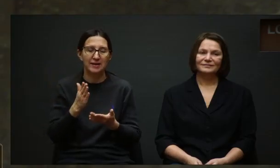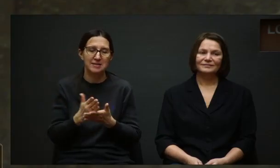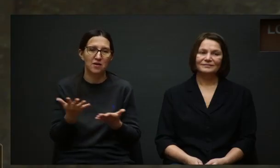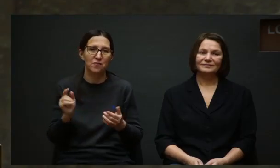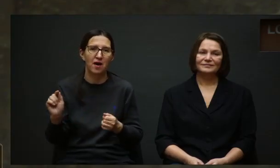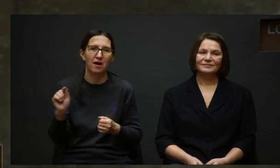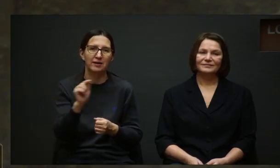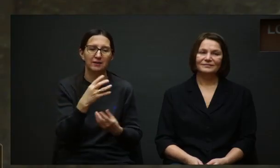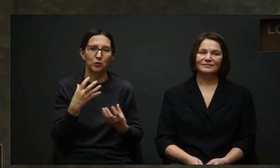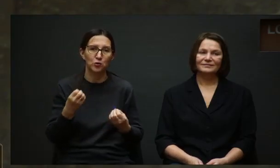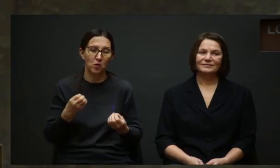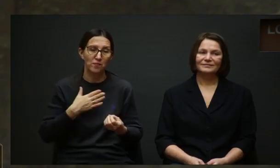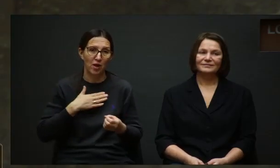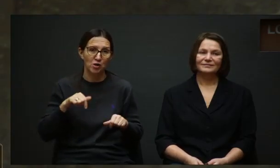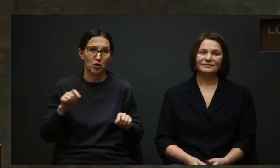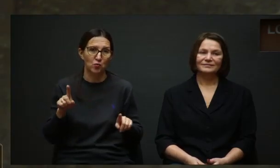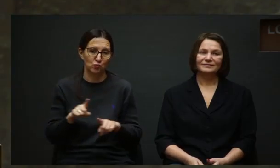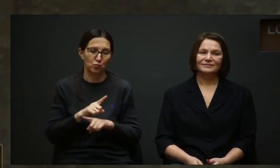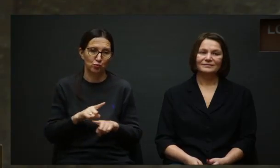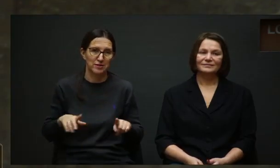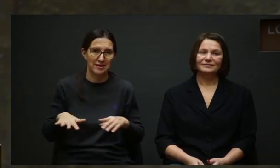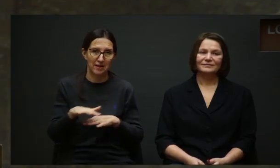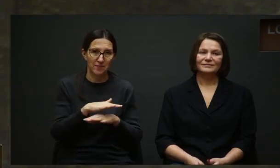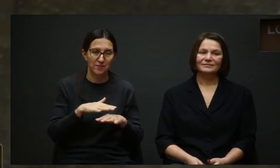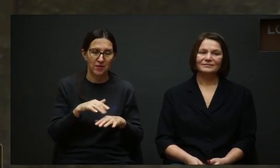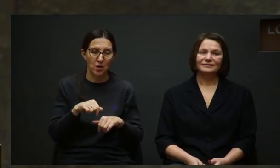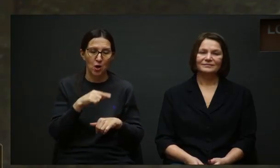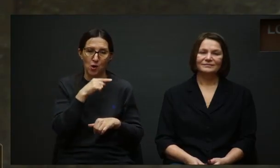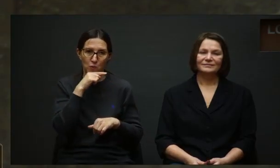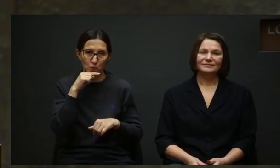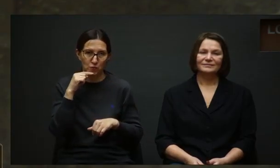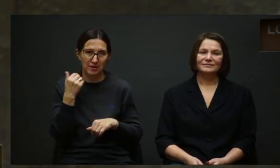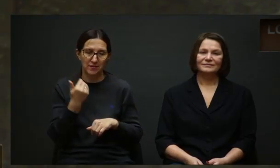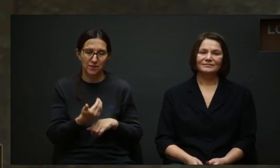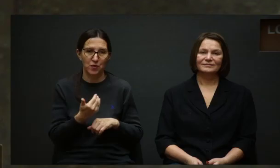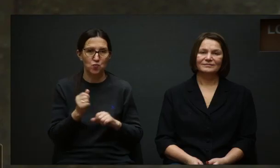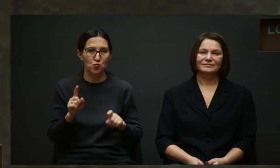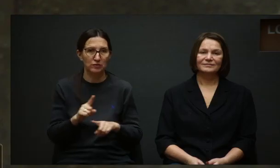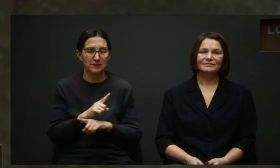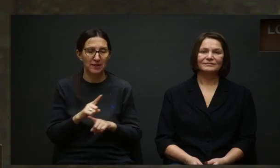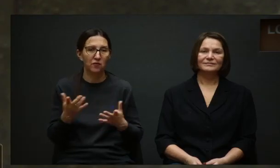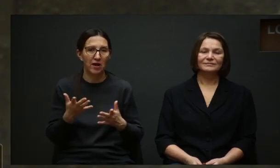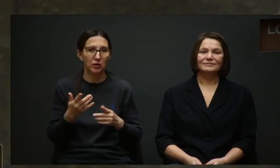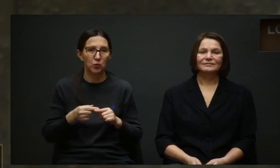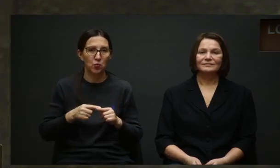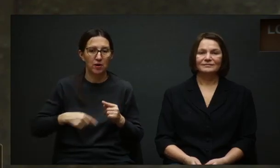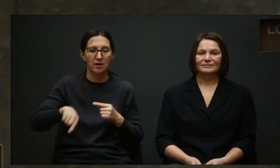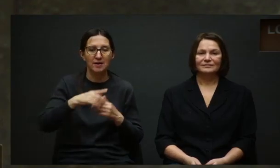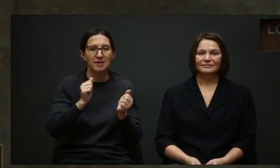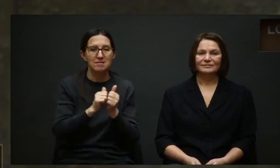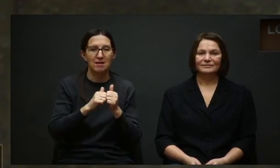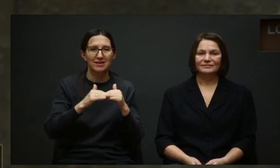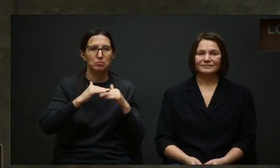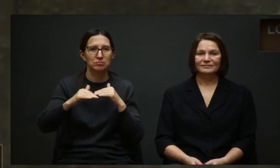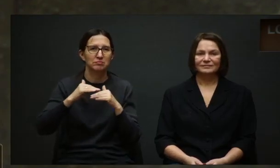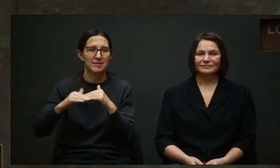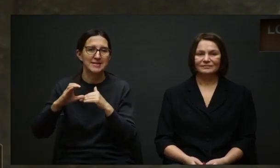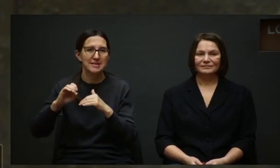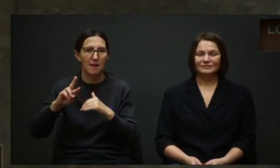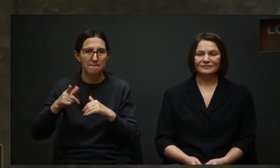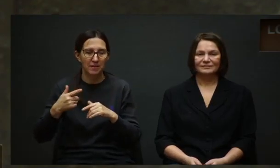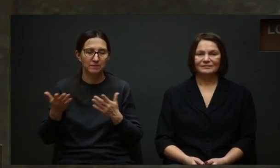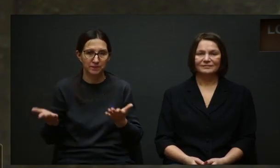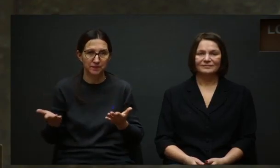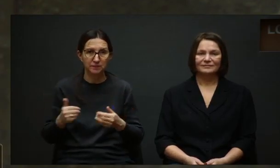некоторых наших на территории русских музеев, которые вокруг степи, вокруг которых